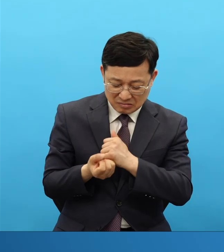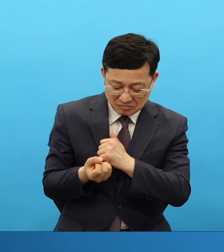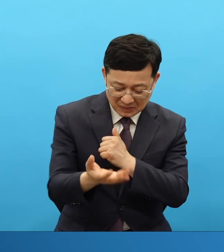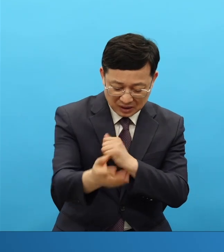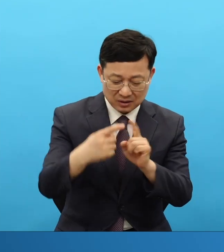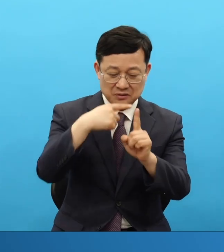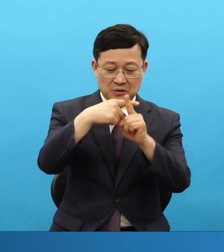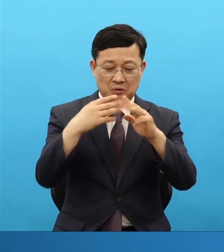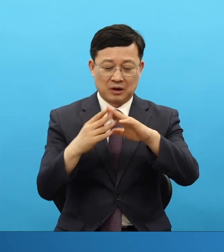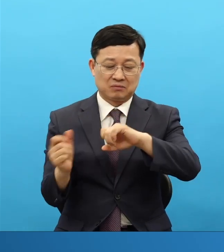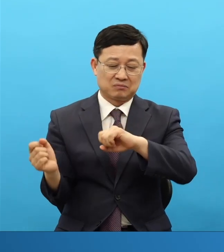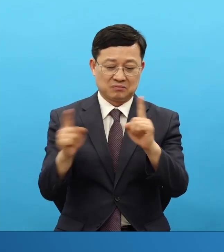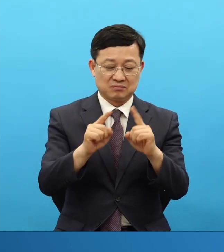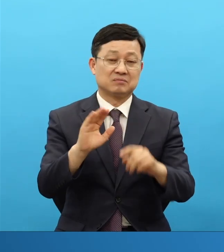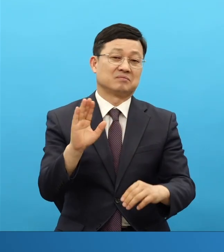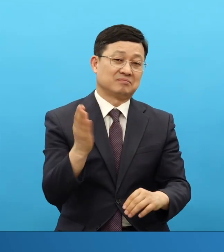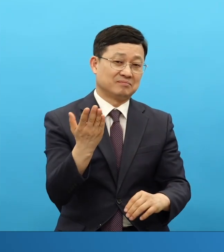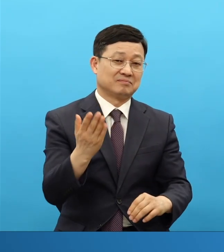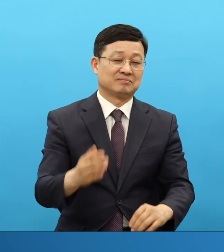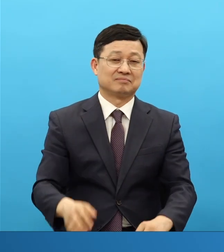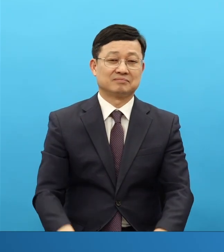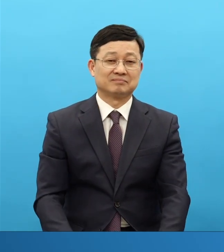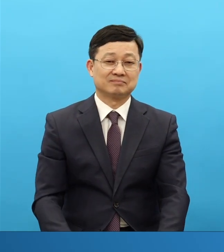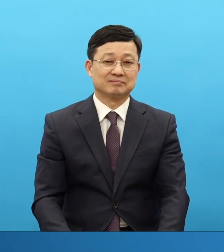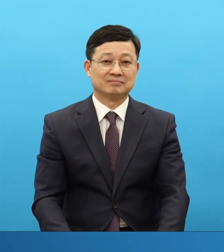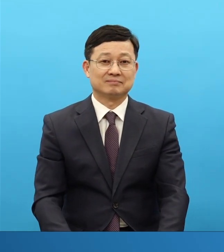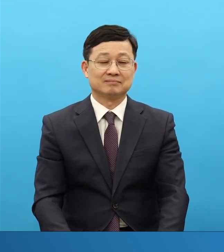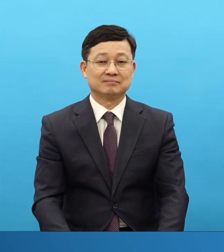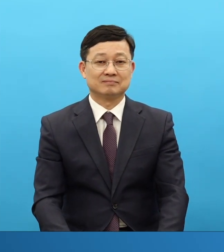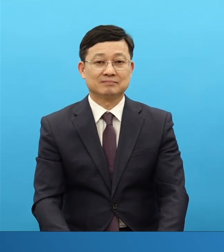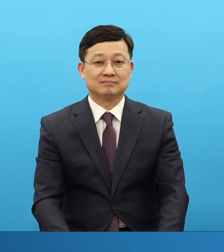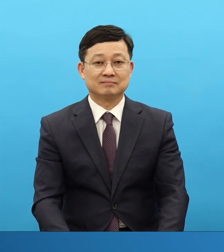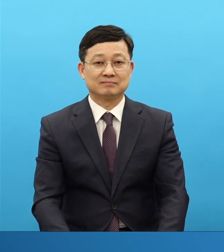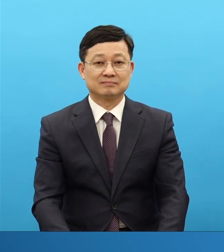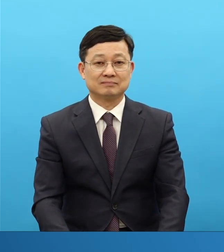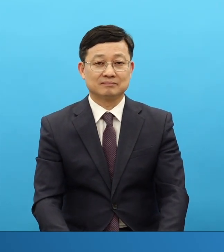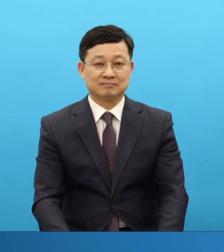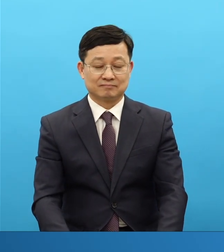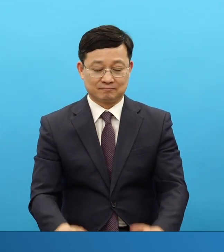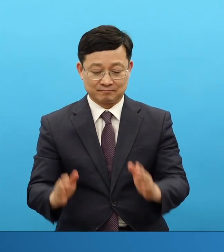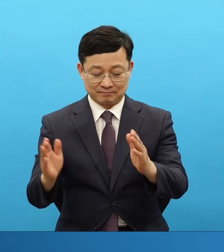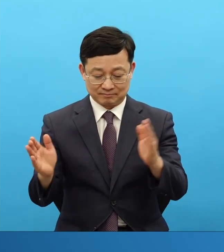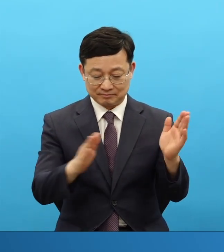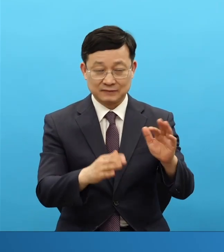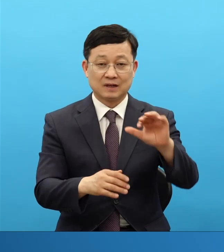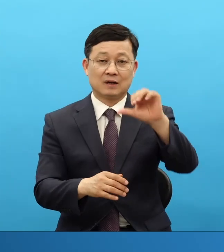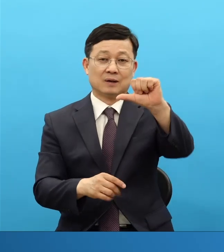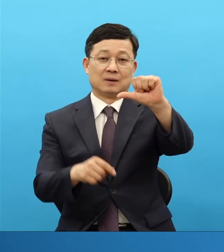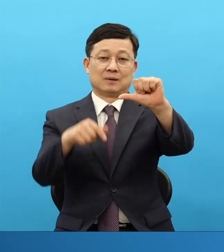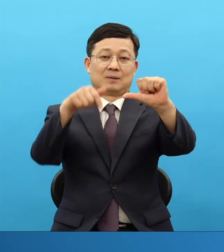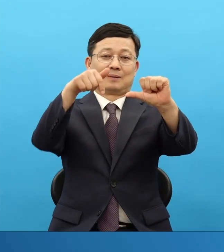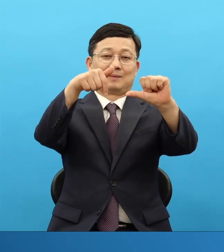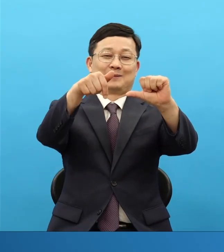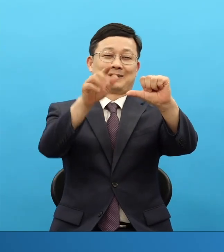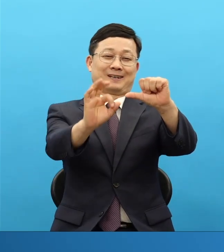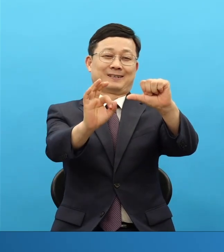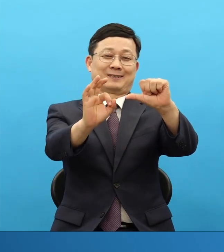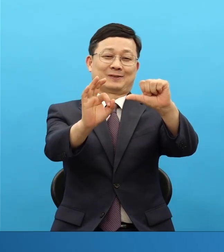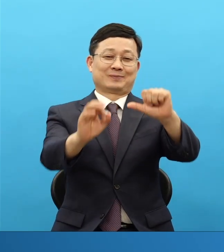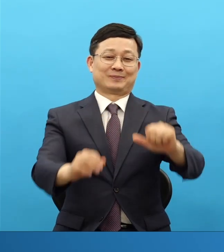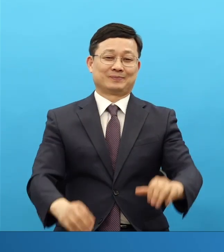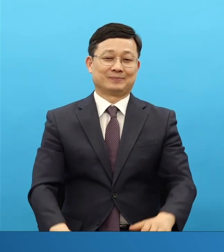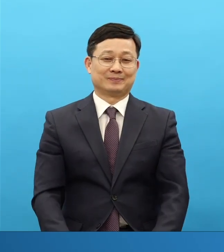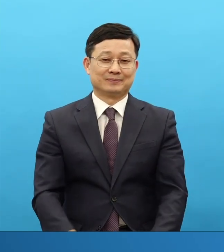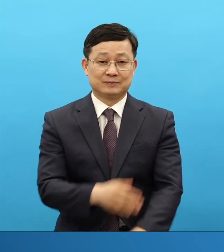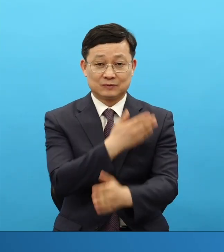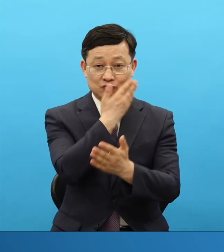one church officer is revived, the church will live. 그러면서 중요한 것으로 이어지지. And then it gets connected to the important things.